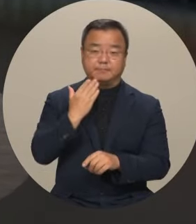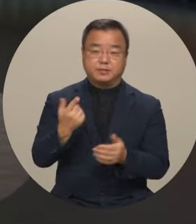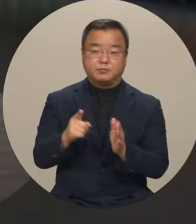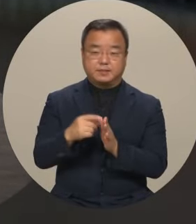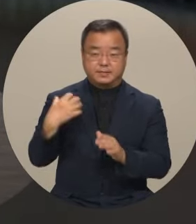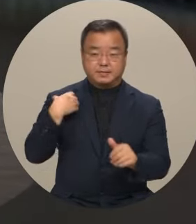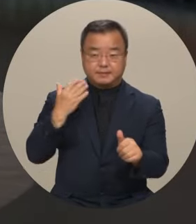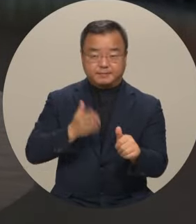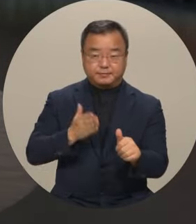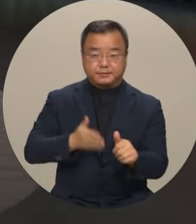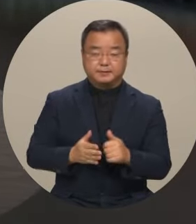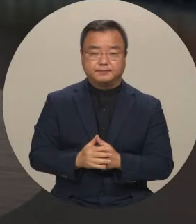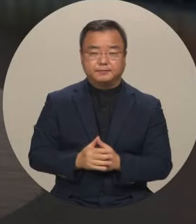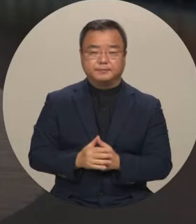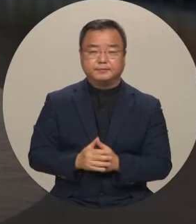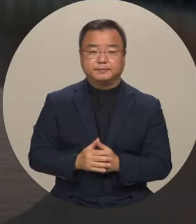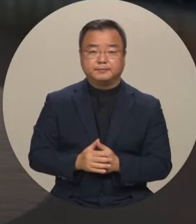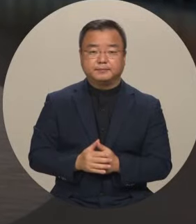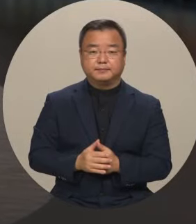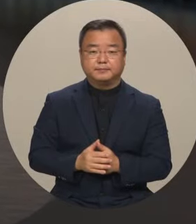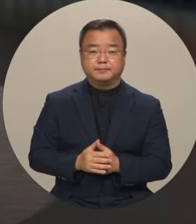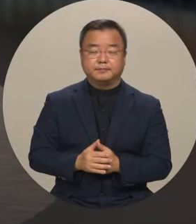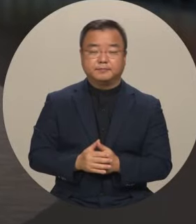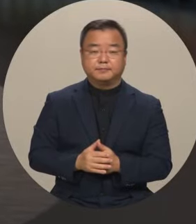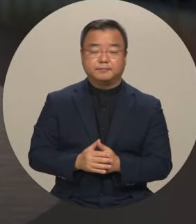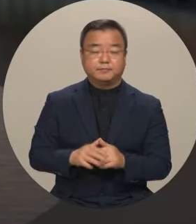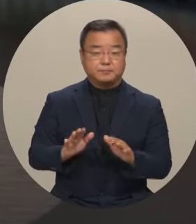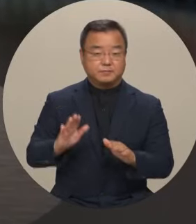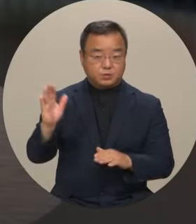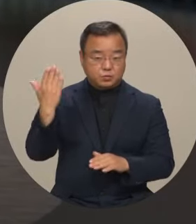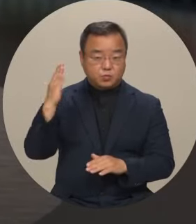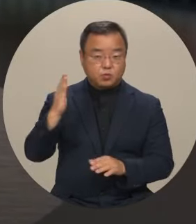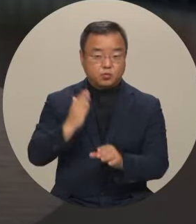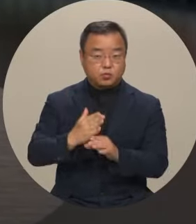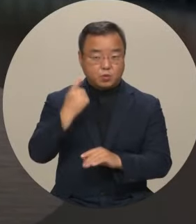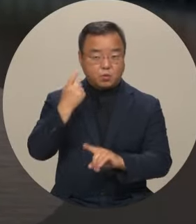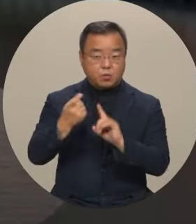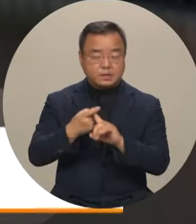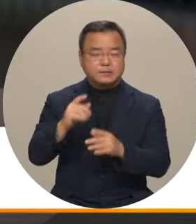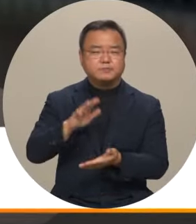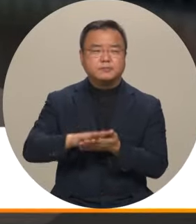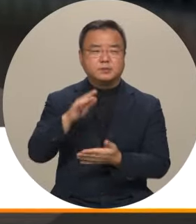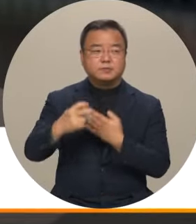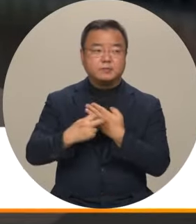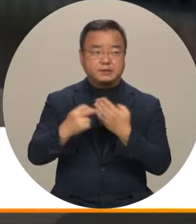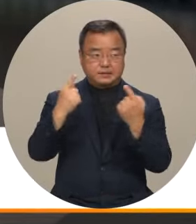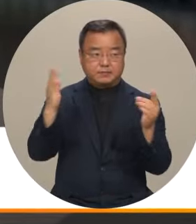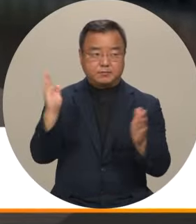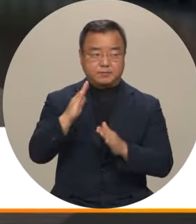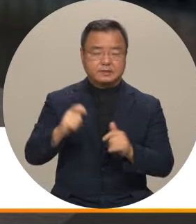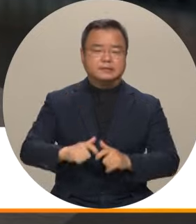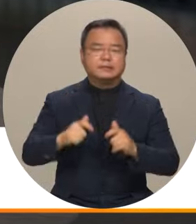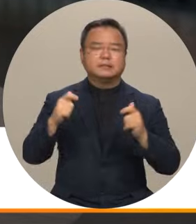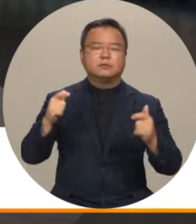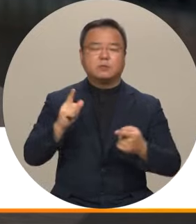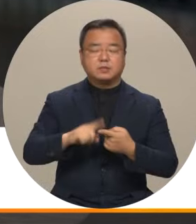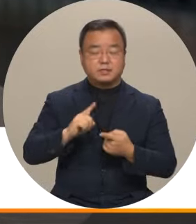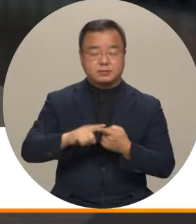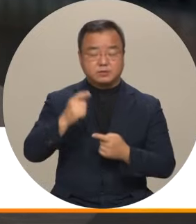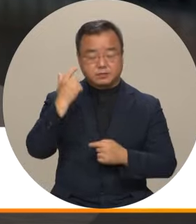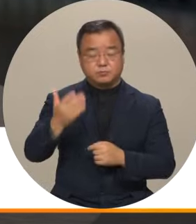주시기 바랍니다 자 이번에는 정말 최근에 가장 뜨거운 이슈입니다 의대 증언에 대한 질문 드려 보겠는데요